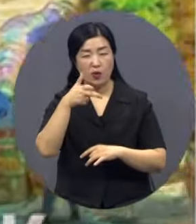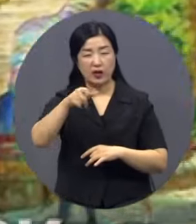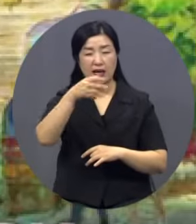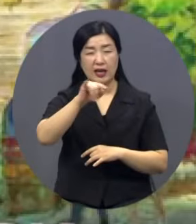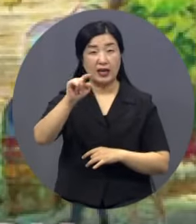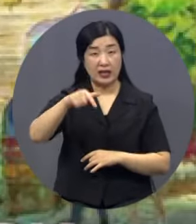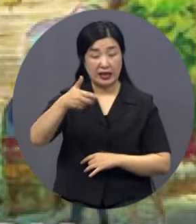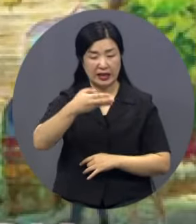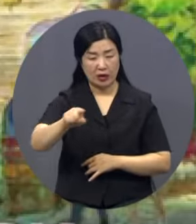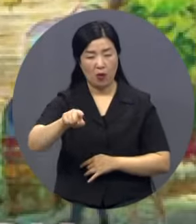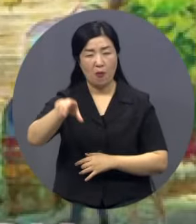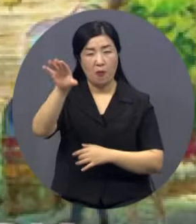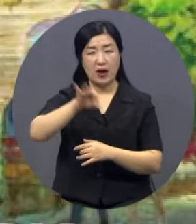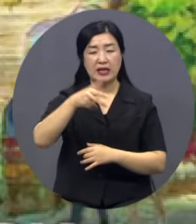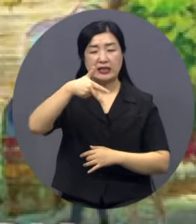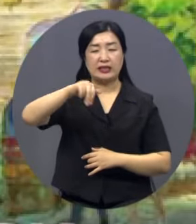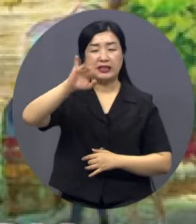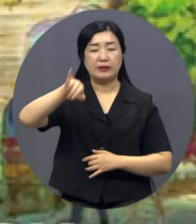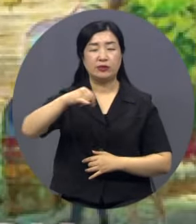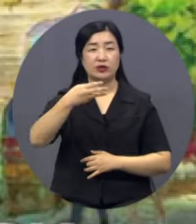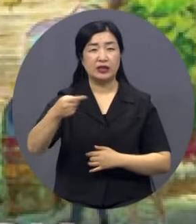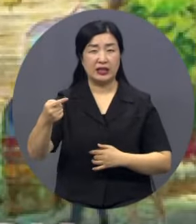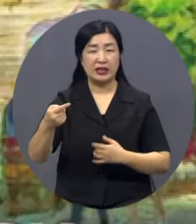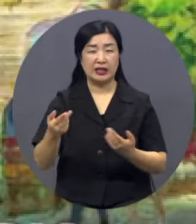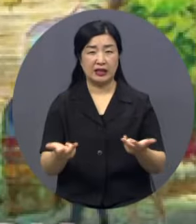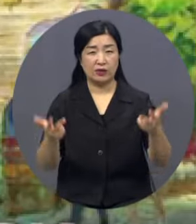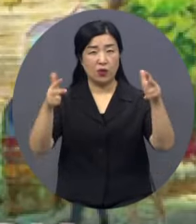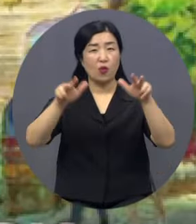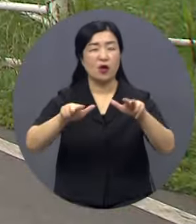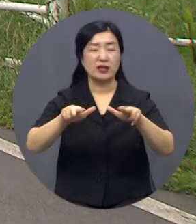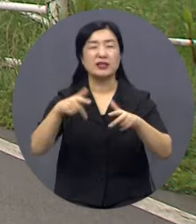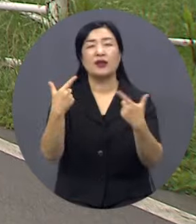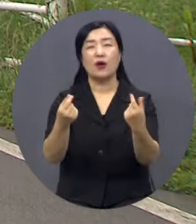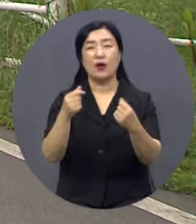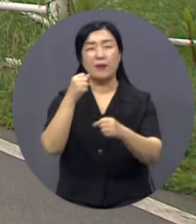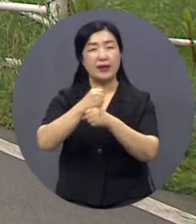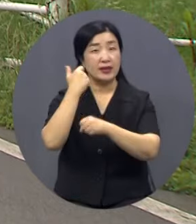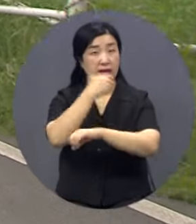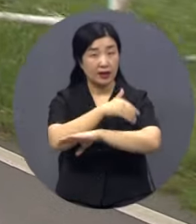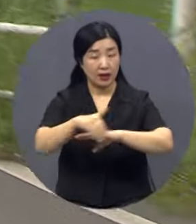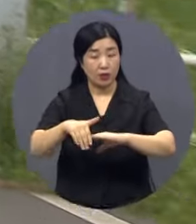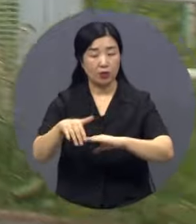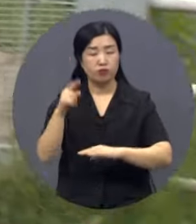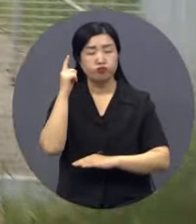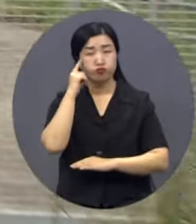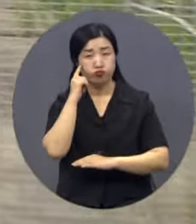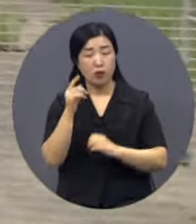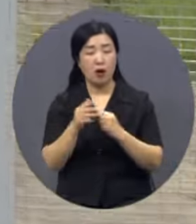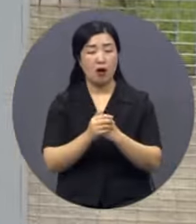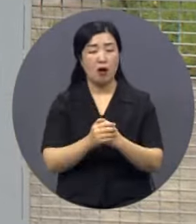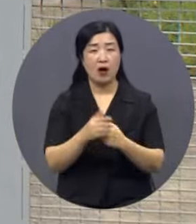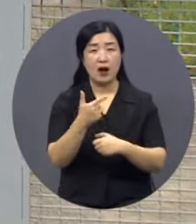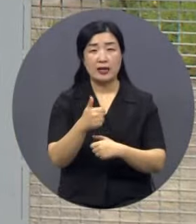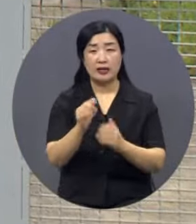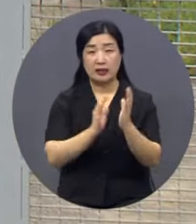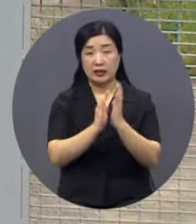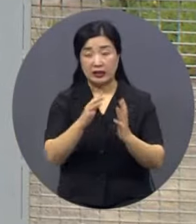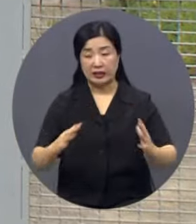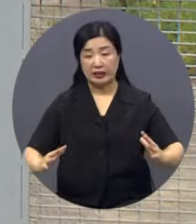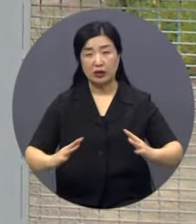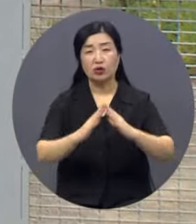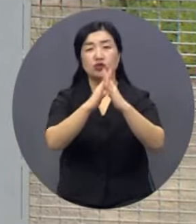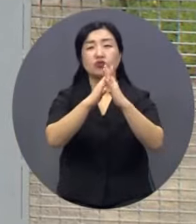유치해 지이 테마파크를 조성한다는 구상입니다 그러나가 비중을 차지하는 건축물은